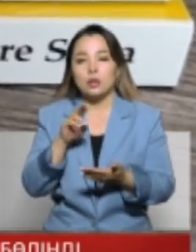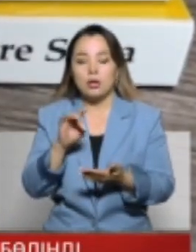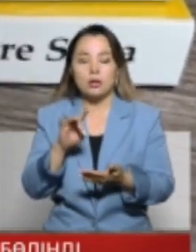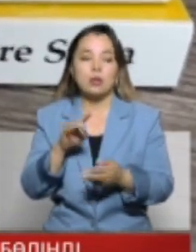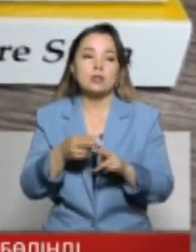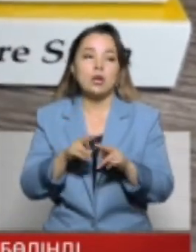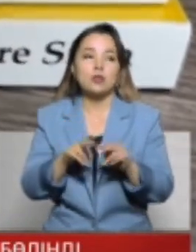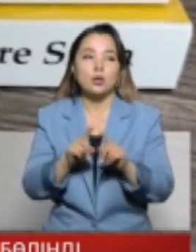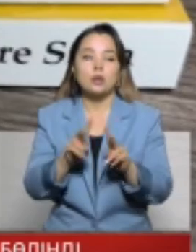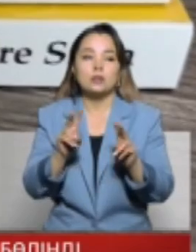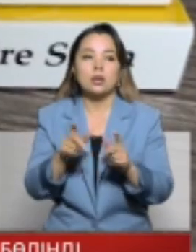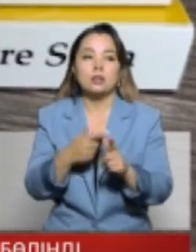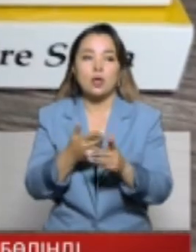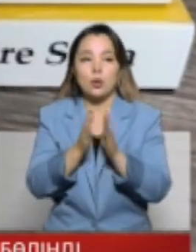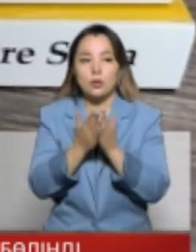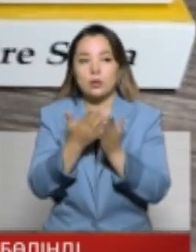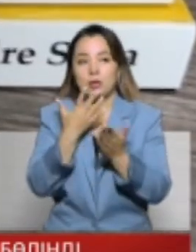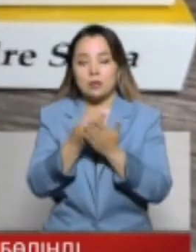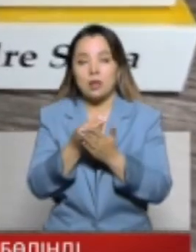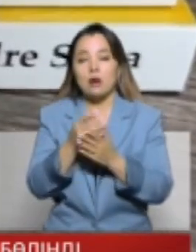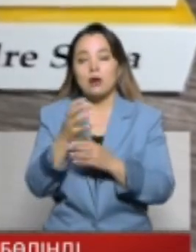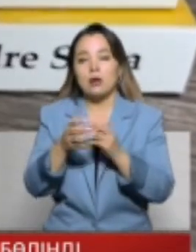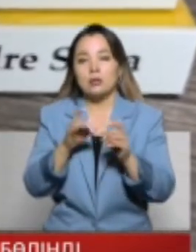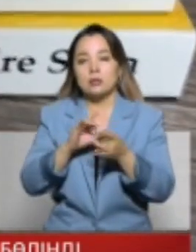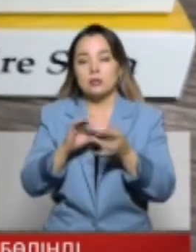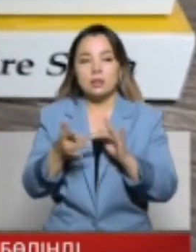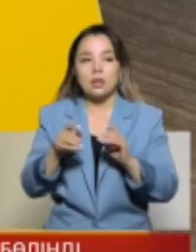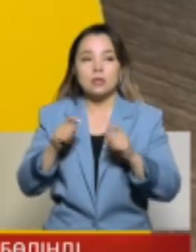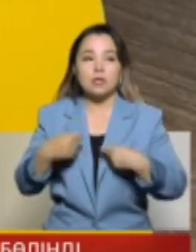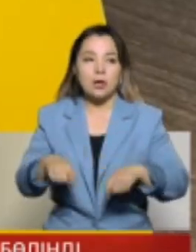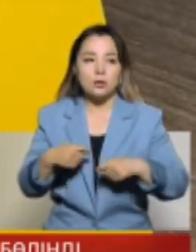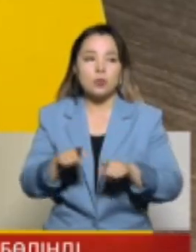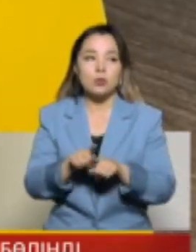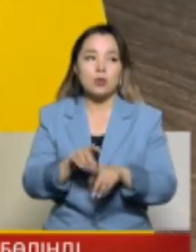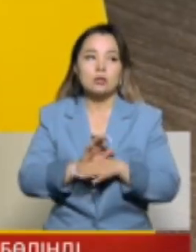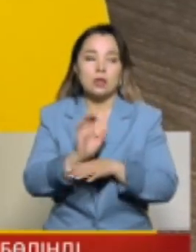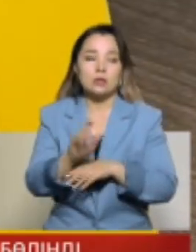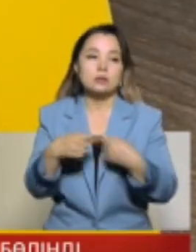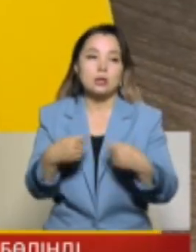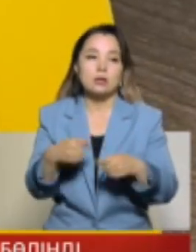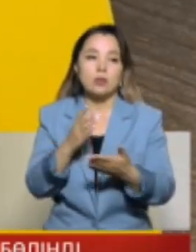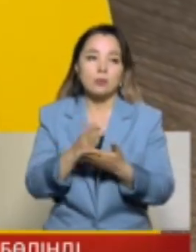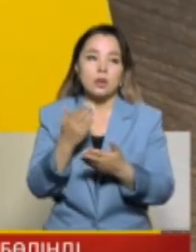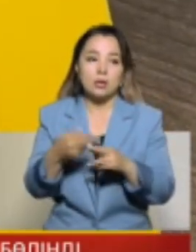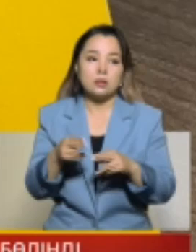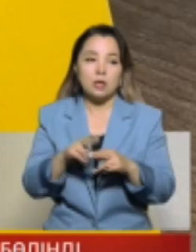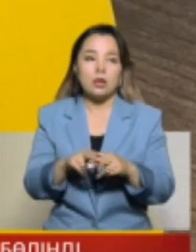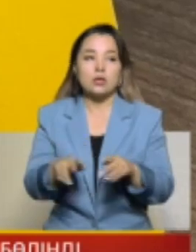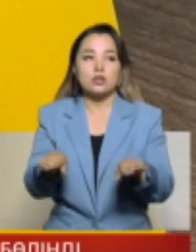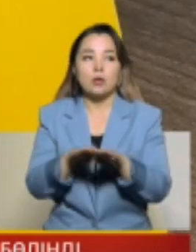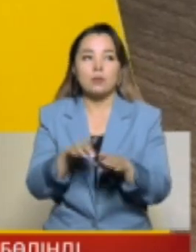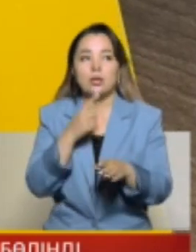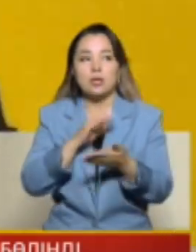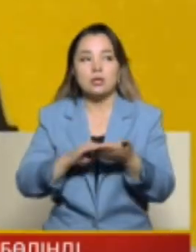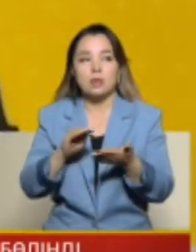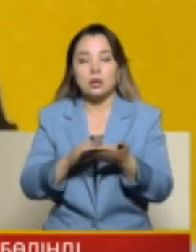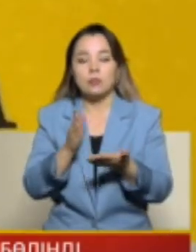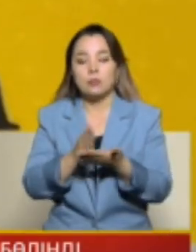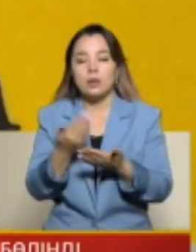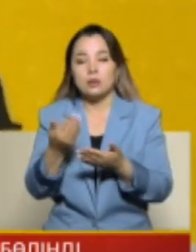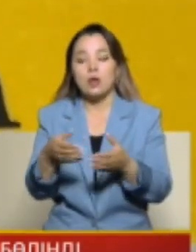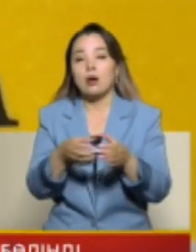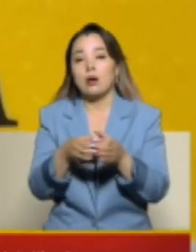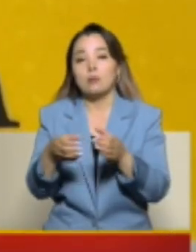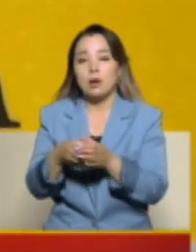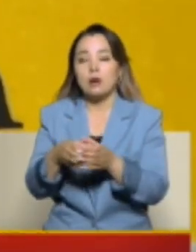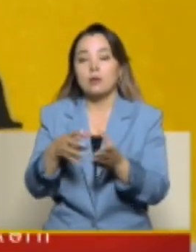аталған оқу құралы осы айдың басында әлемдік интернет сауда дүкені Амазонға сатылымға шыққан. Жатық тілде жазылған туындыға